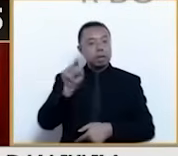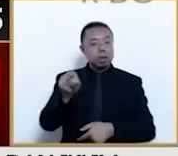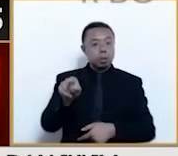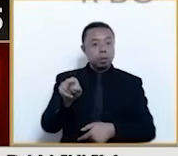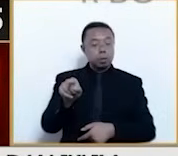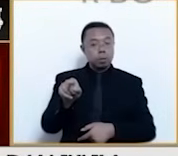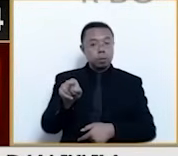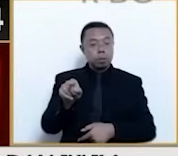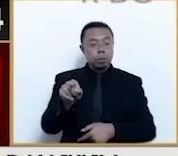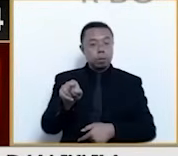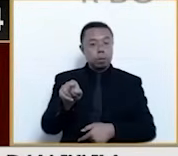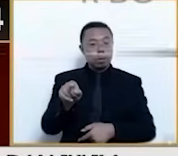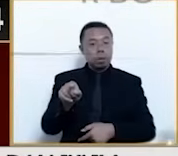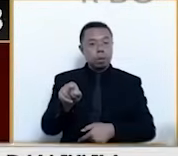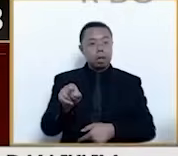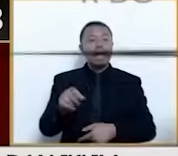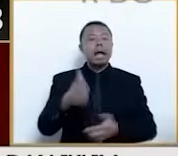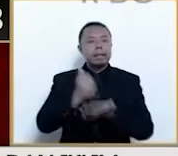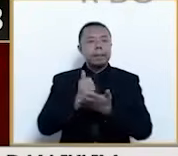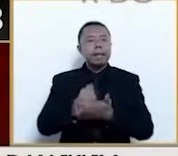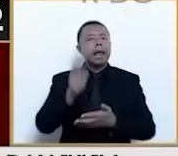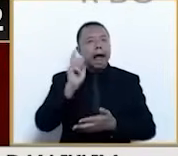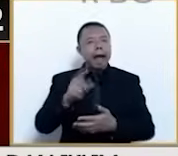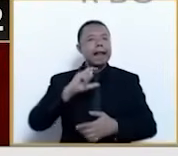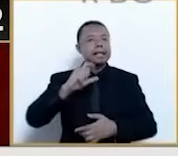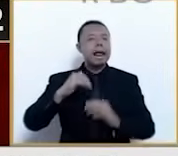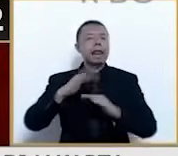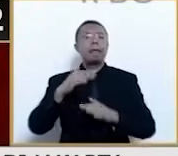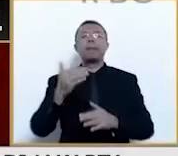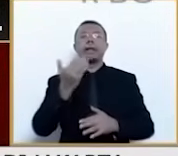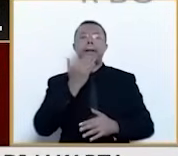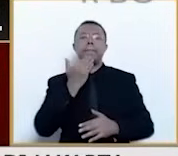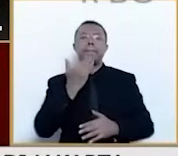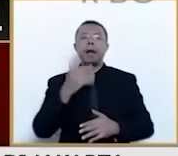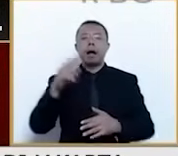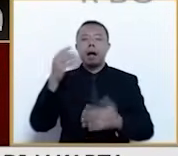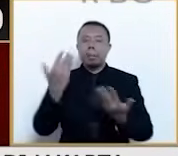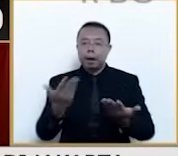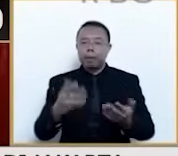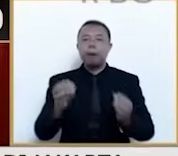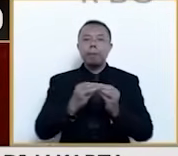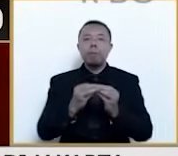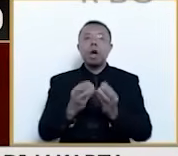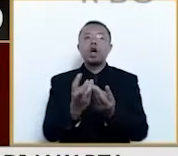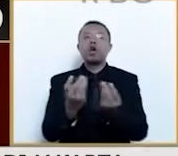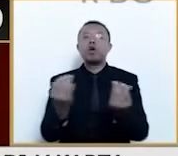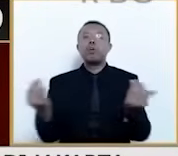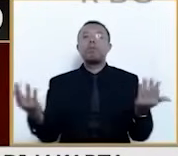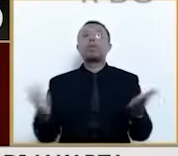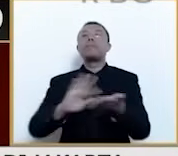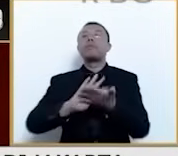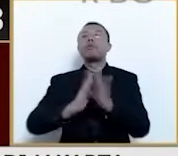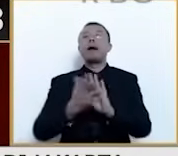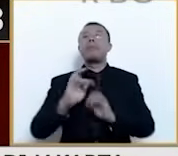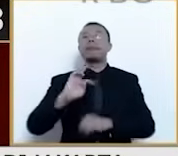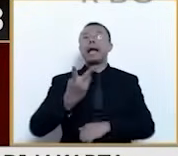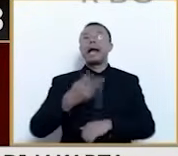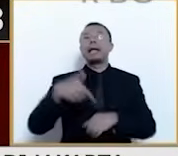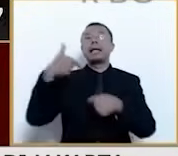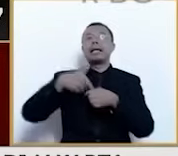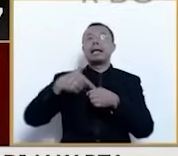Nah, sebenarnya ada cara yang lebih arif, yaitu apa? Memanfaatkan rumput laut untuk menjadi